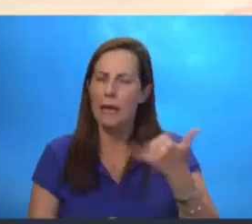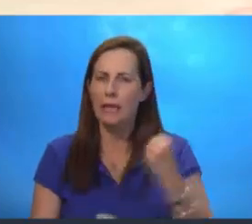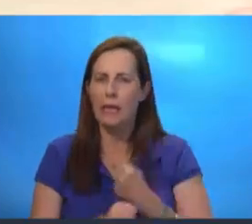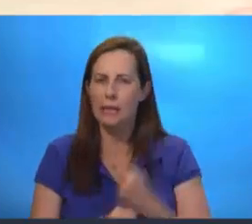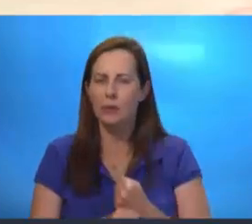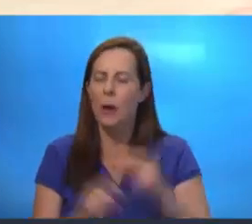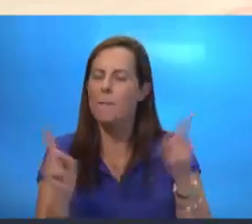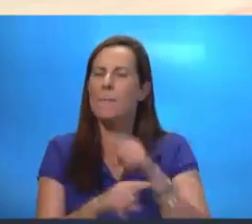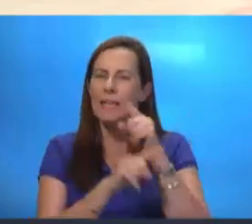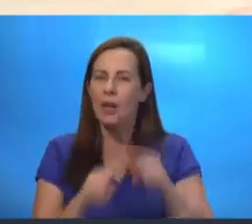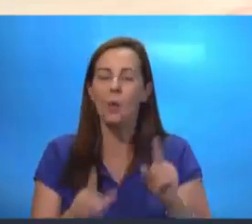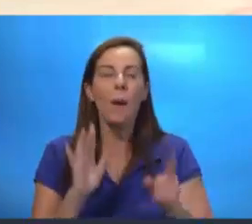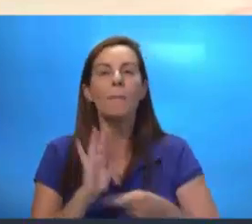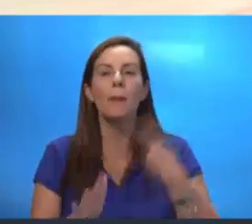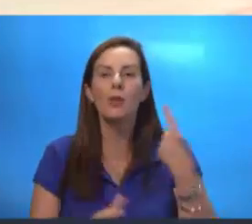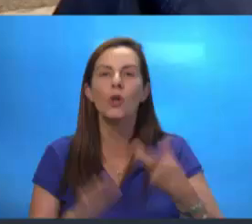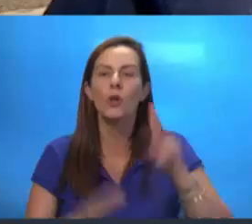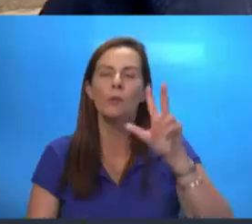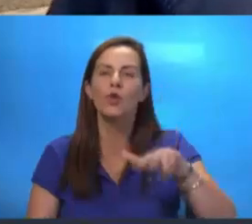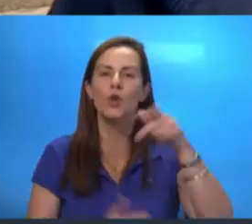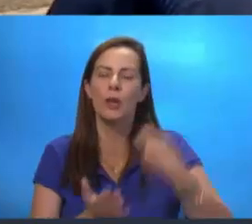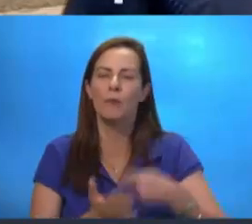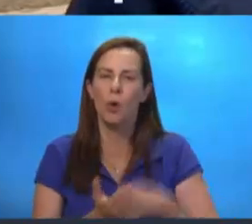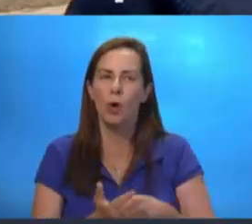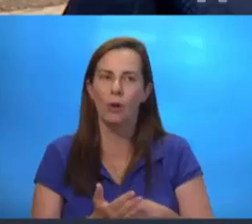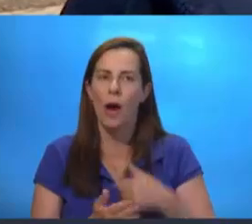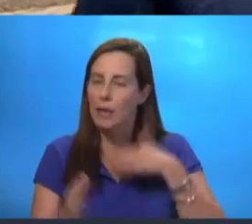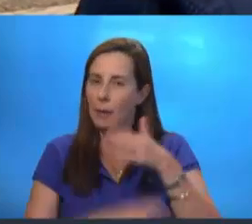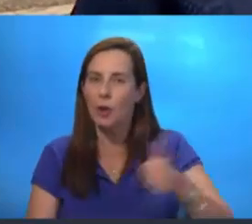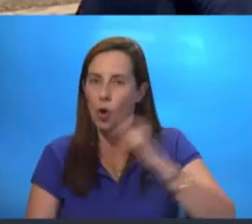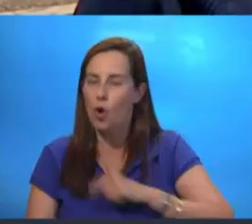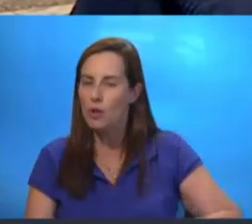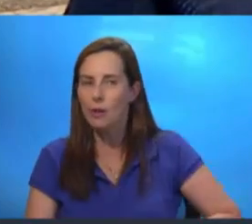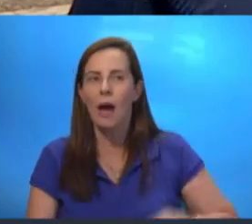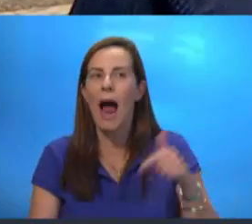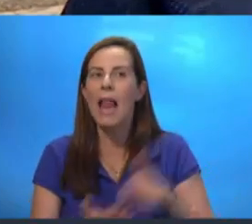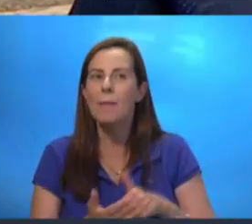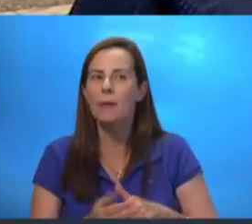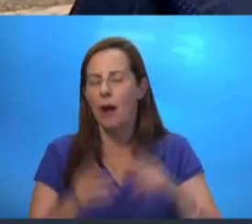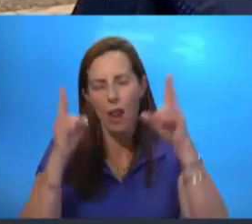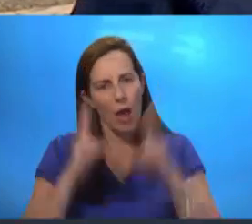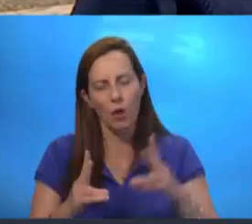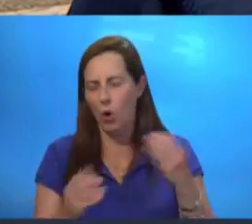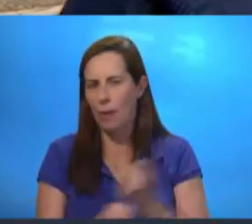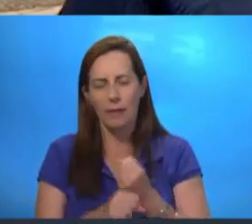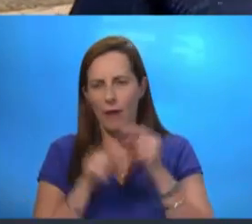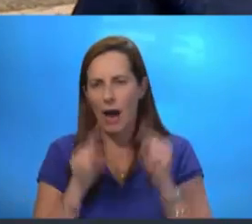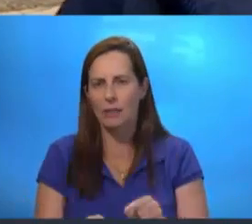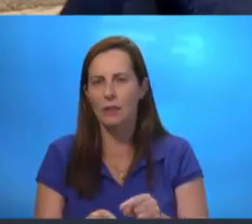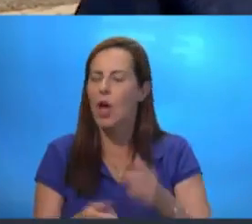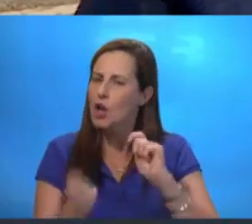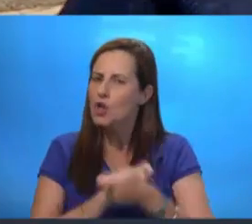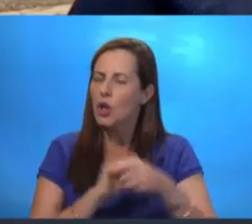ביטלנו בפעם הראשונה למעלה מ-3,000 דוחות. אני פניתי לראש העיר על מנת לחדול מהנועל הזה, לשנות את